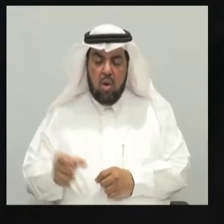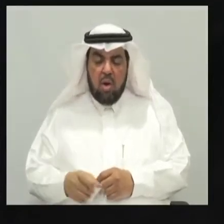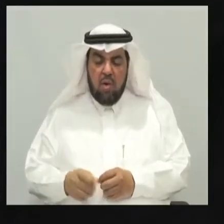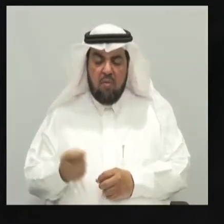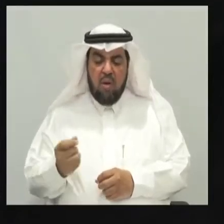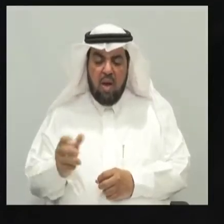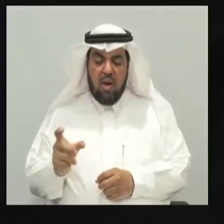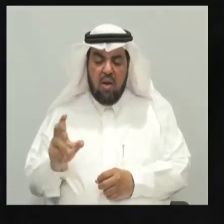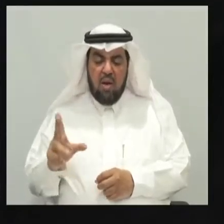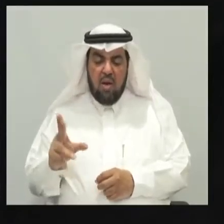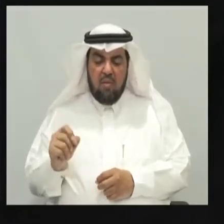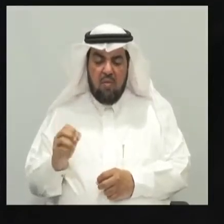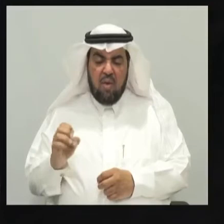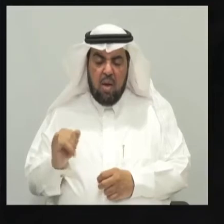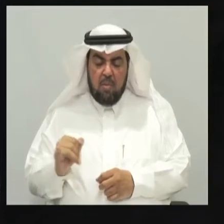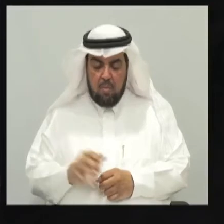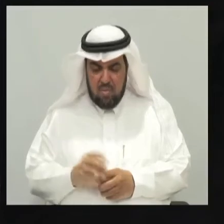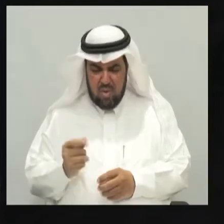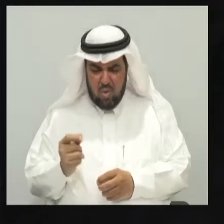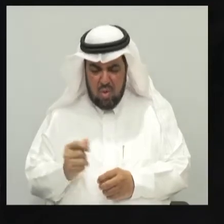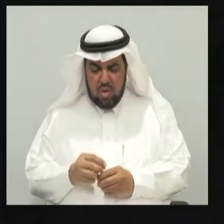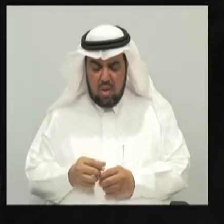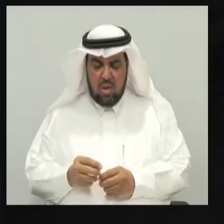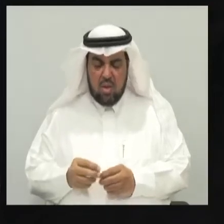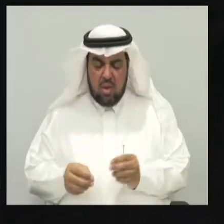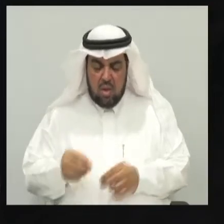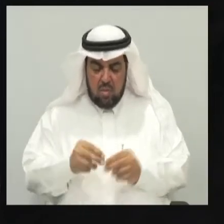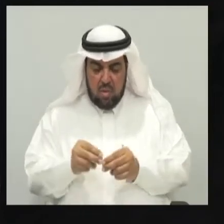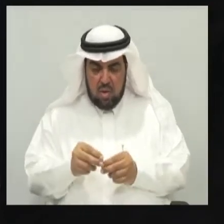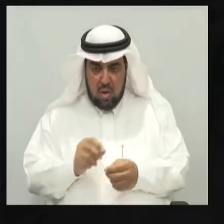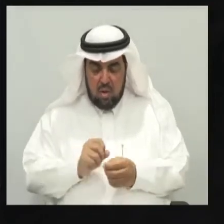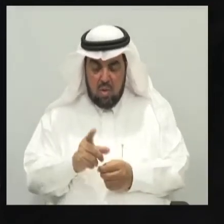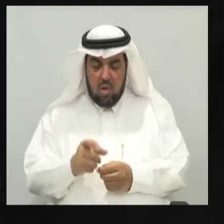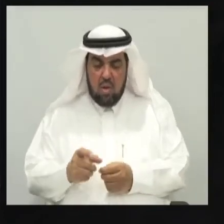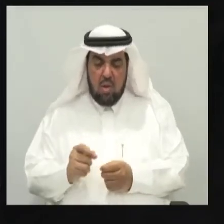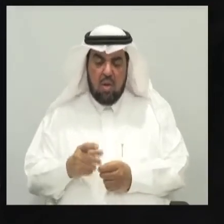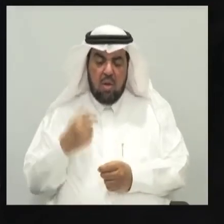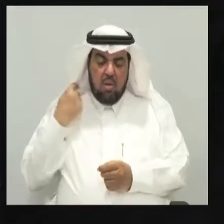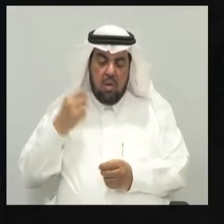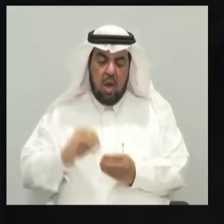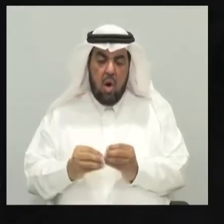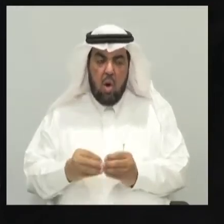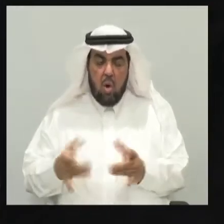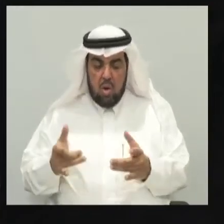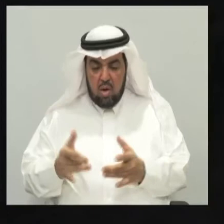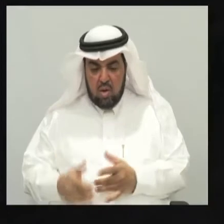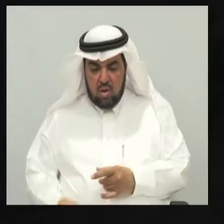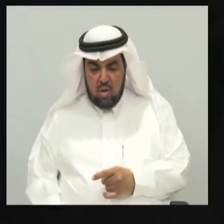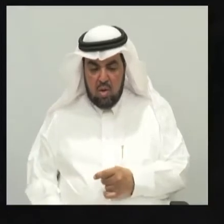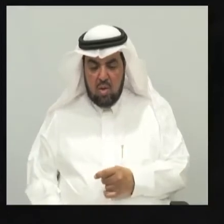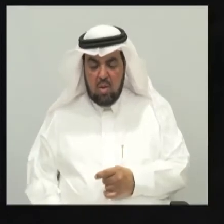الفحم يعتبر ماذا؟ كربون. لو أخذنا الكبريت، الكبريت حيكون مايل على اللون ماذا؟ الأخضر.